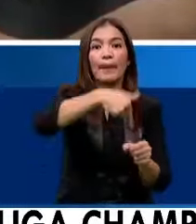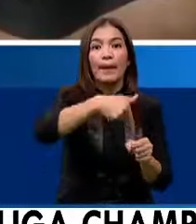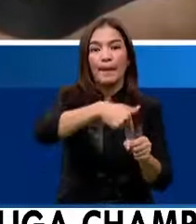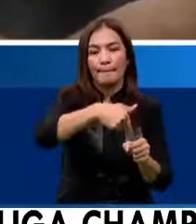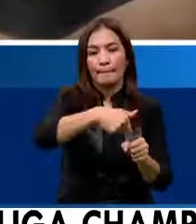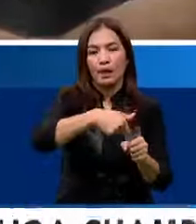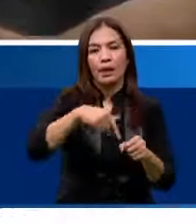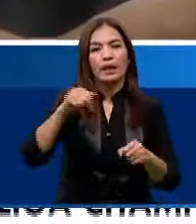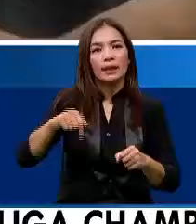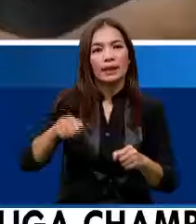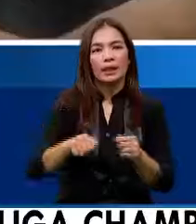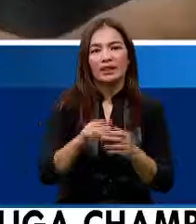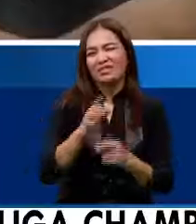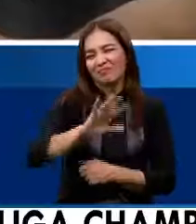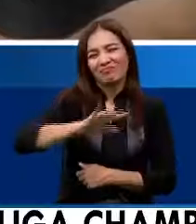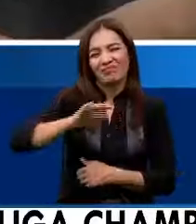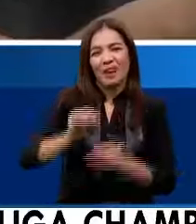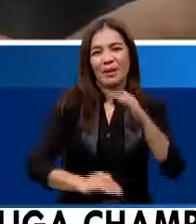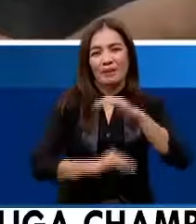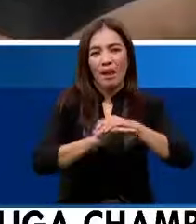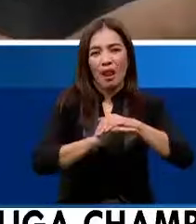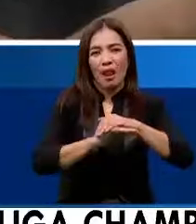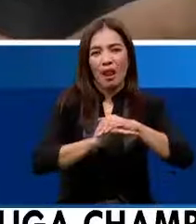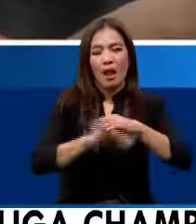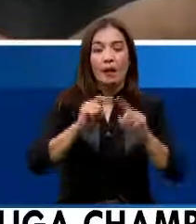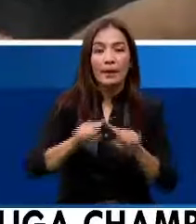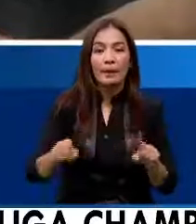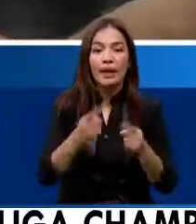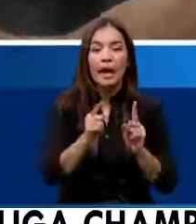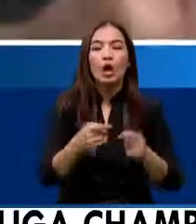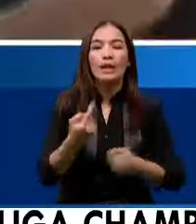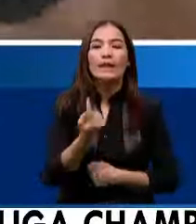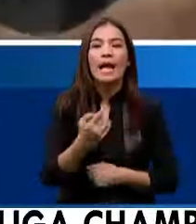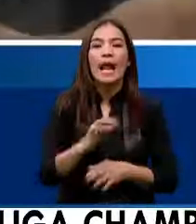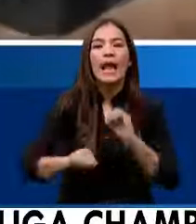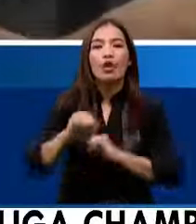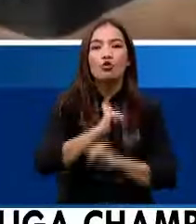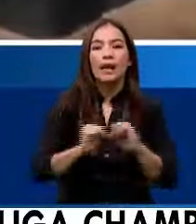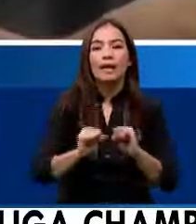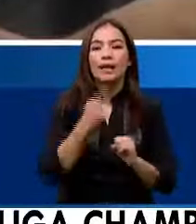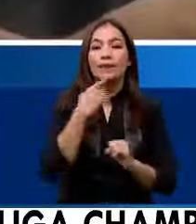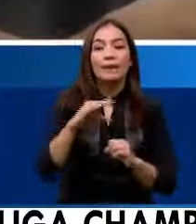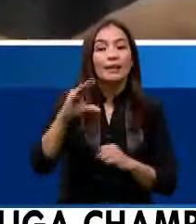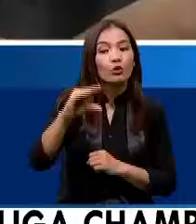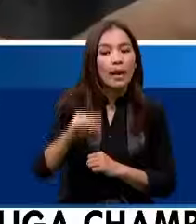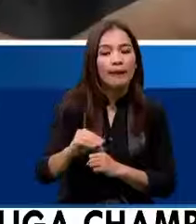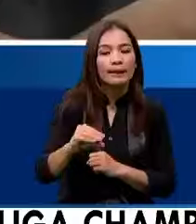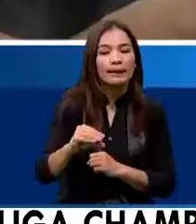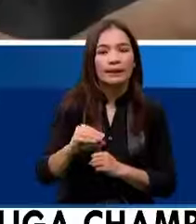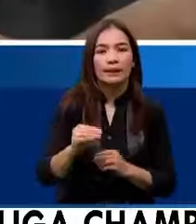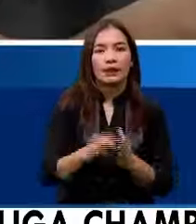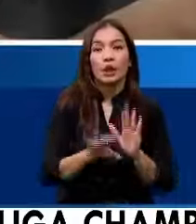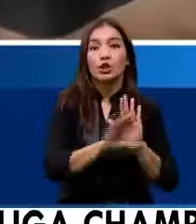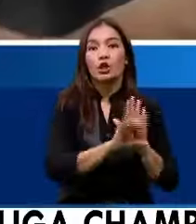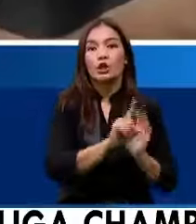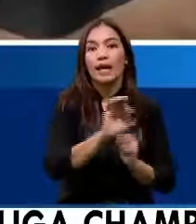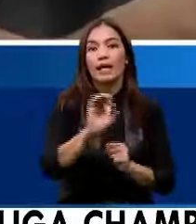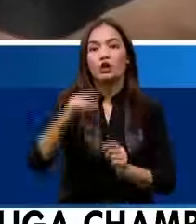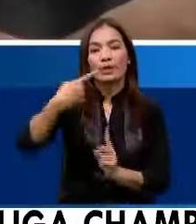itu memang tidak produktif Tetapi kalau kita eh lakukan sekarang dikurangi misalnya sampai misalnya besaran 100